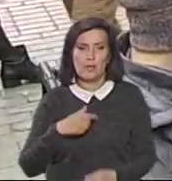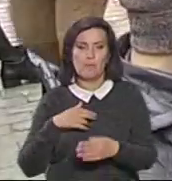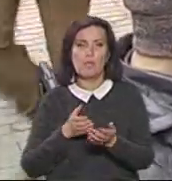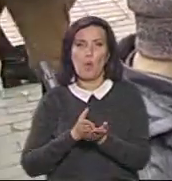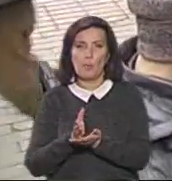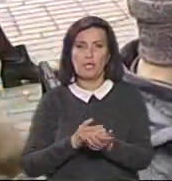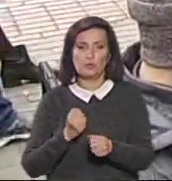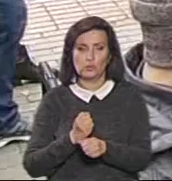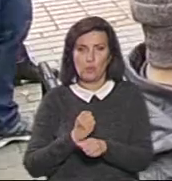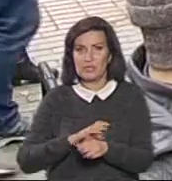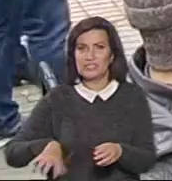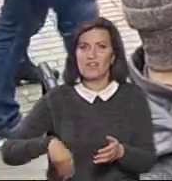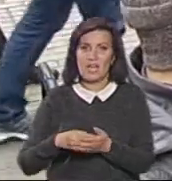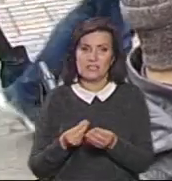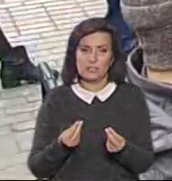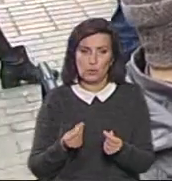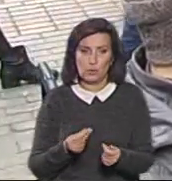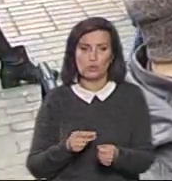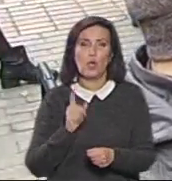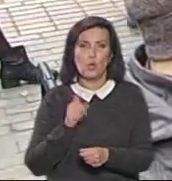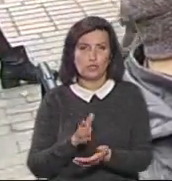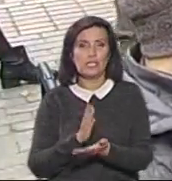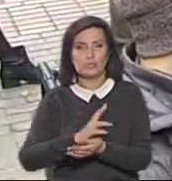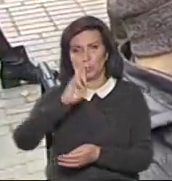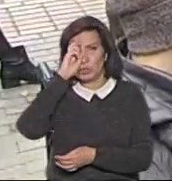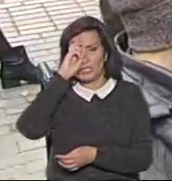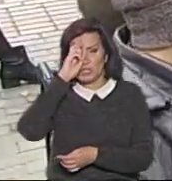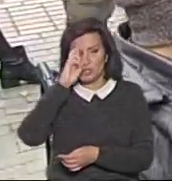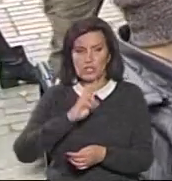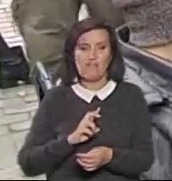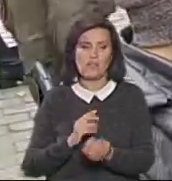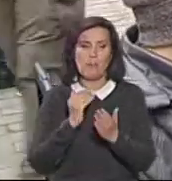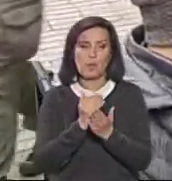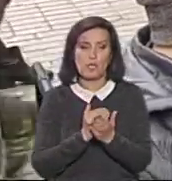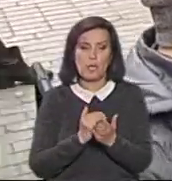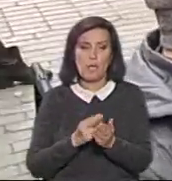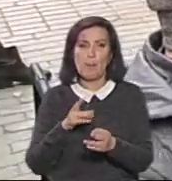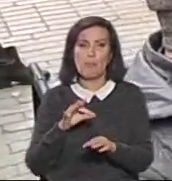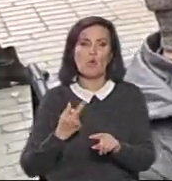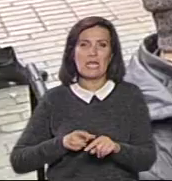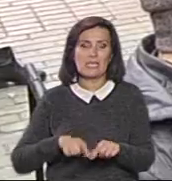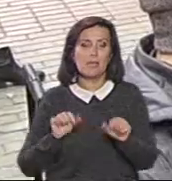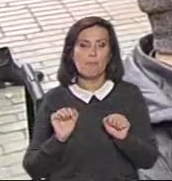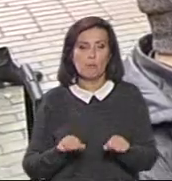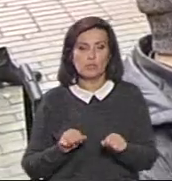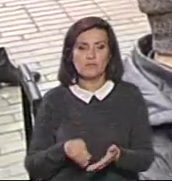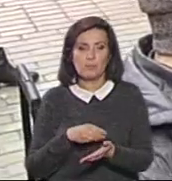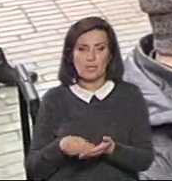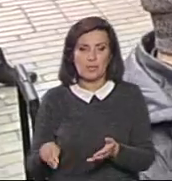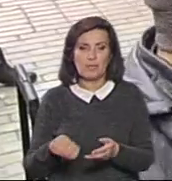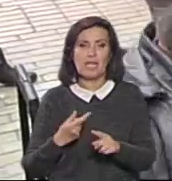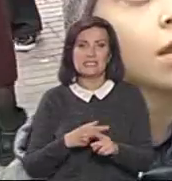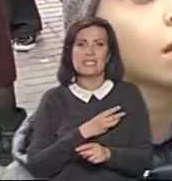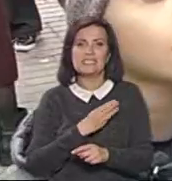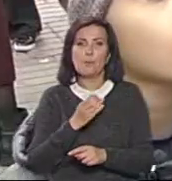операцію ми зробили за власні кошти. Хоча існує державна програма, по якій можливо придбати